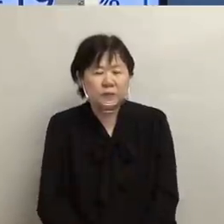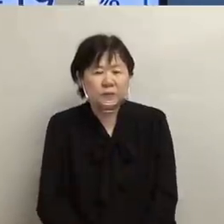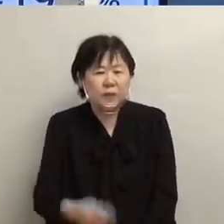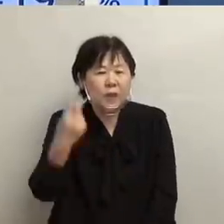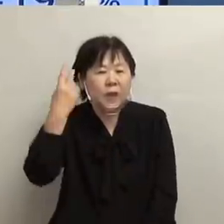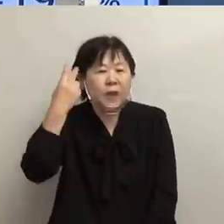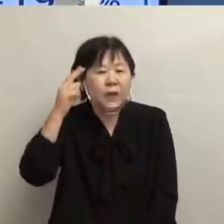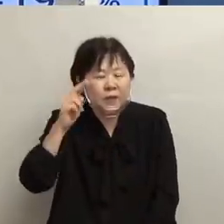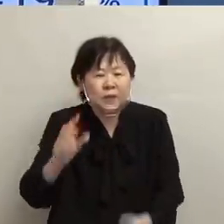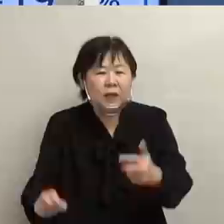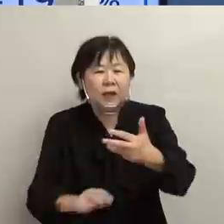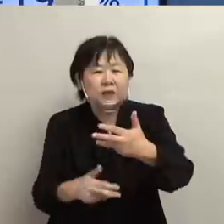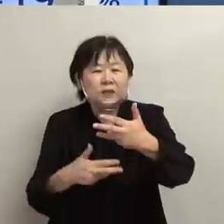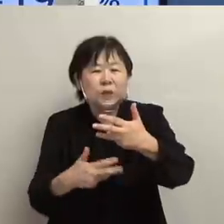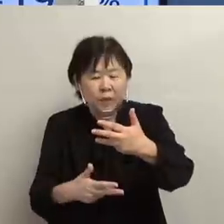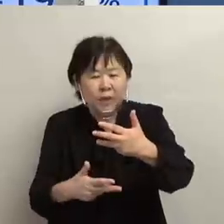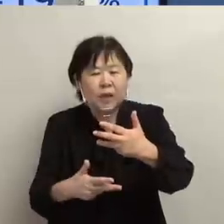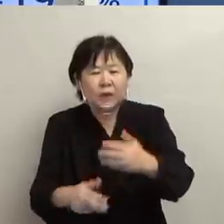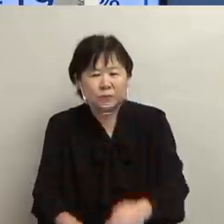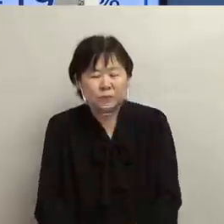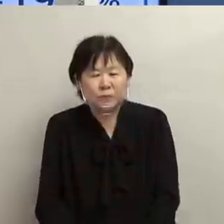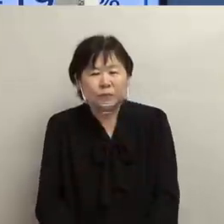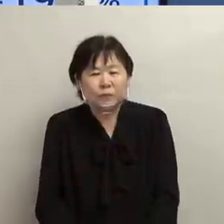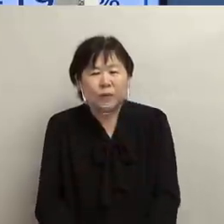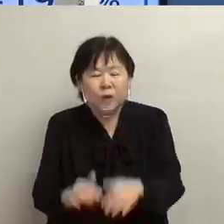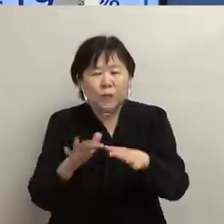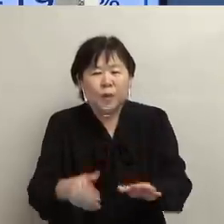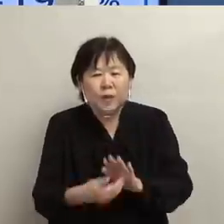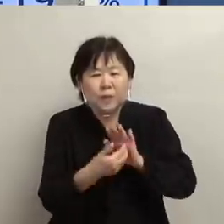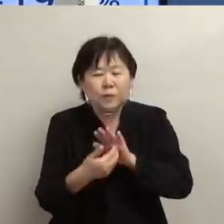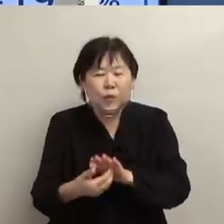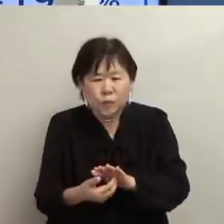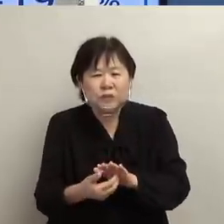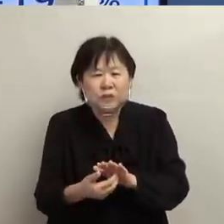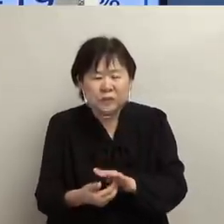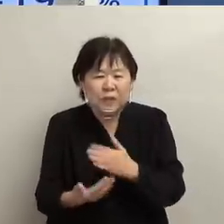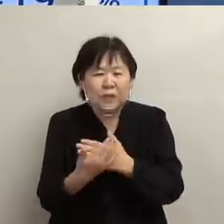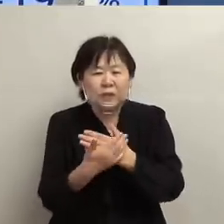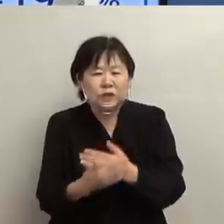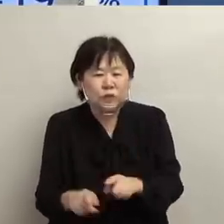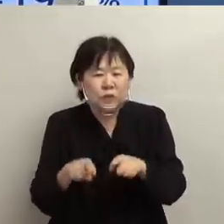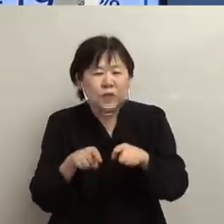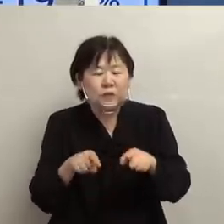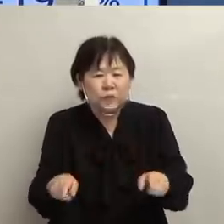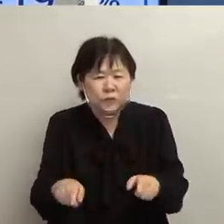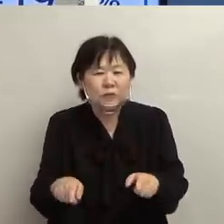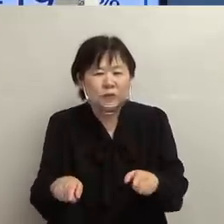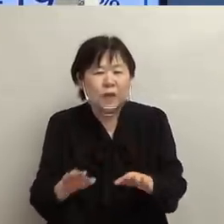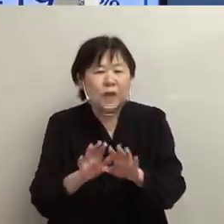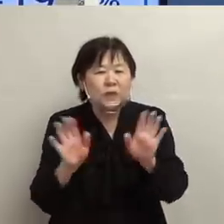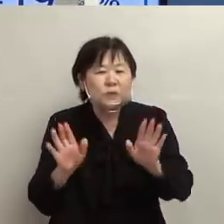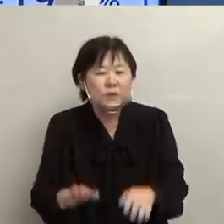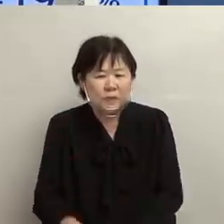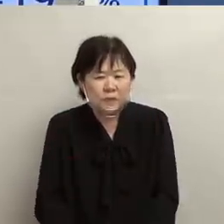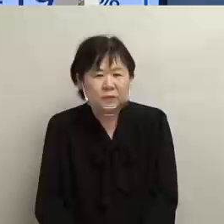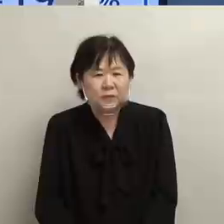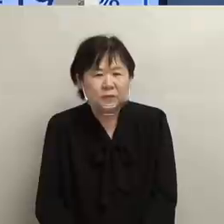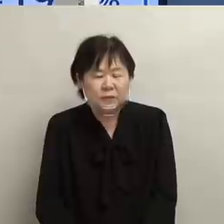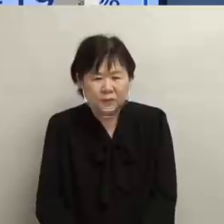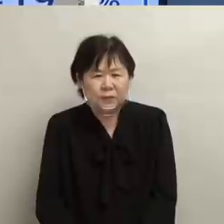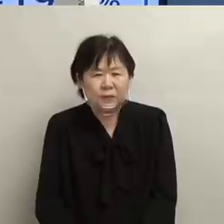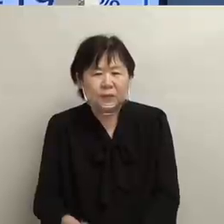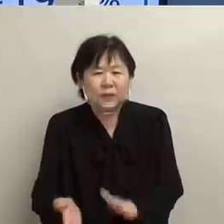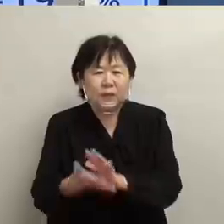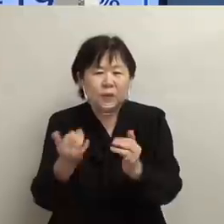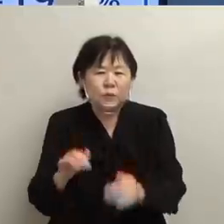の8日日曜日から万円もう一度充填措置の適用が始まります池民の皆様には何度も申し上げますが更なるご負担をかける